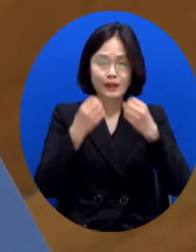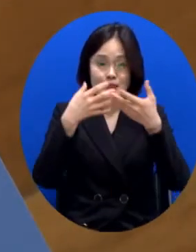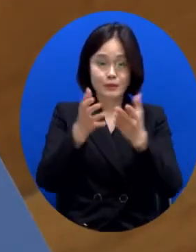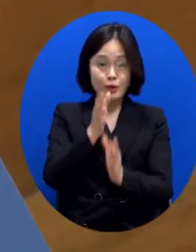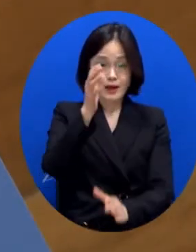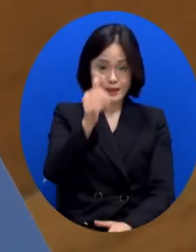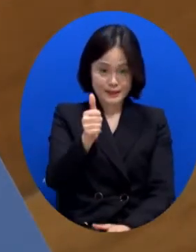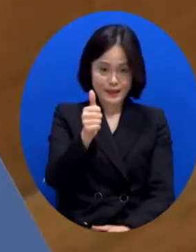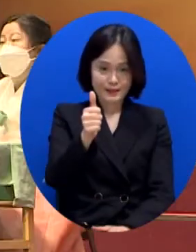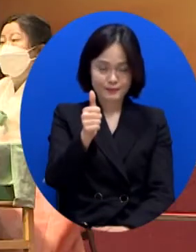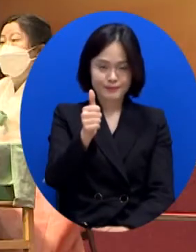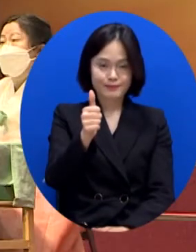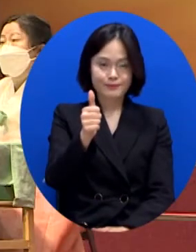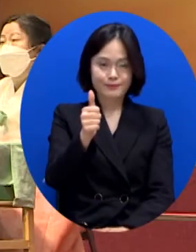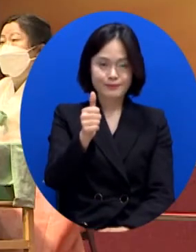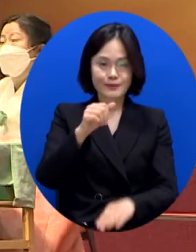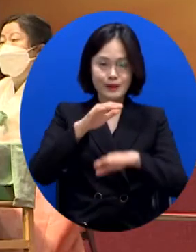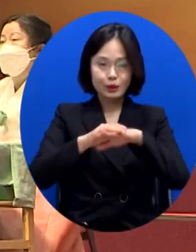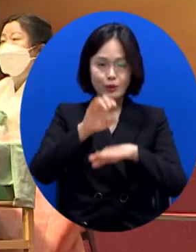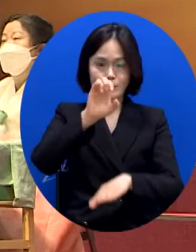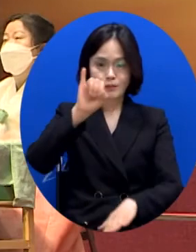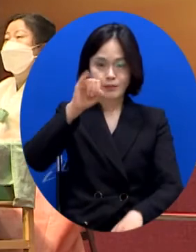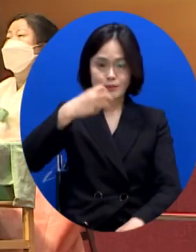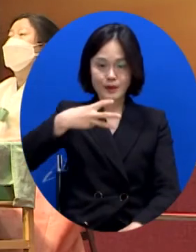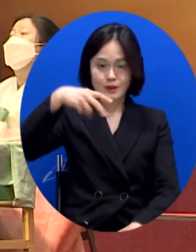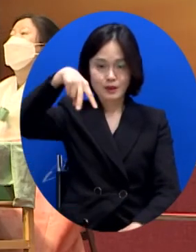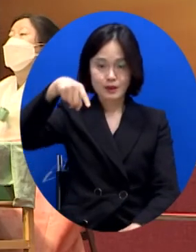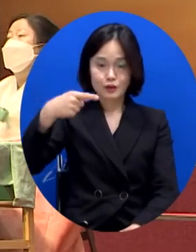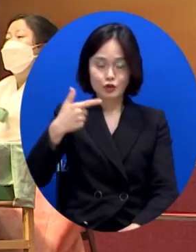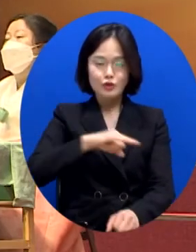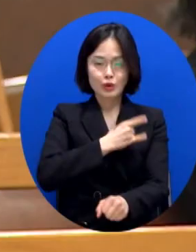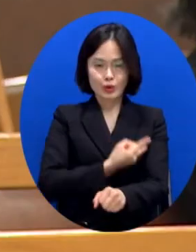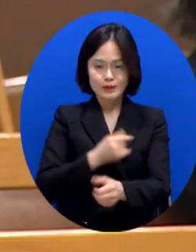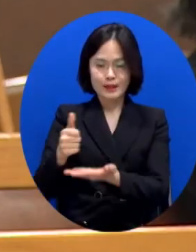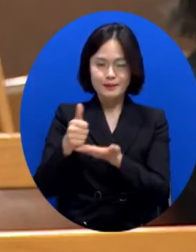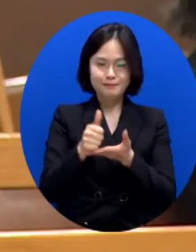신광 남북 요 배송 필 순 권사를 추구했습니다